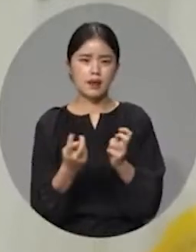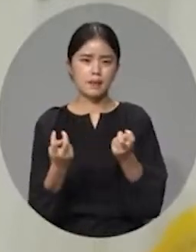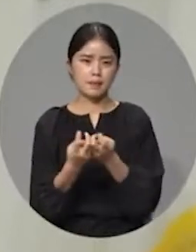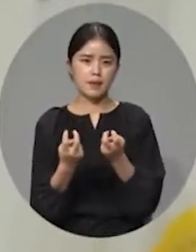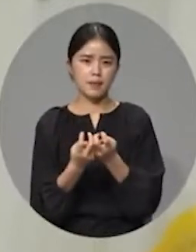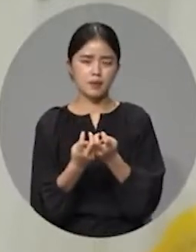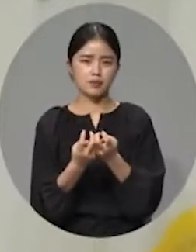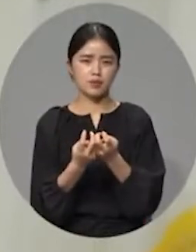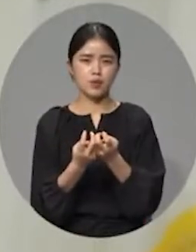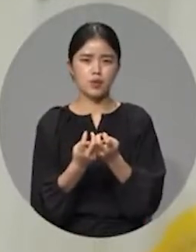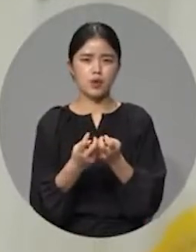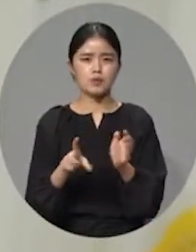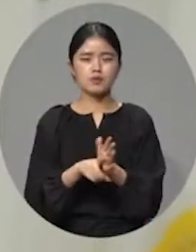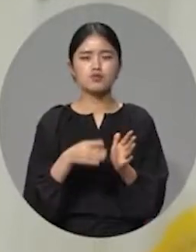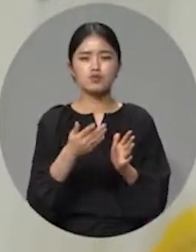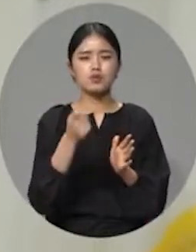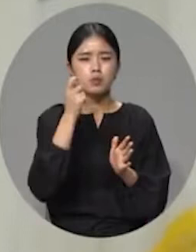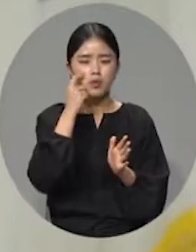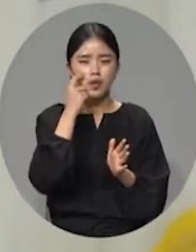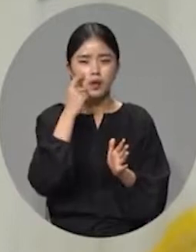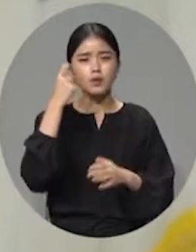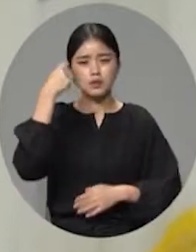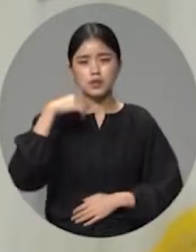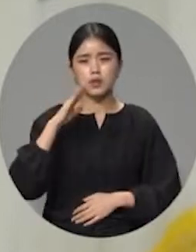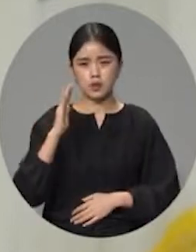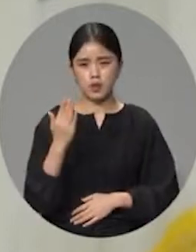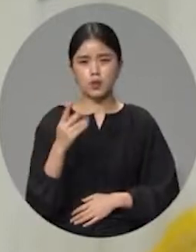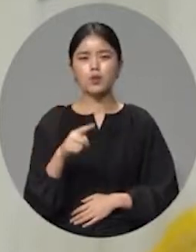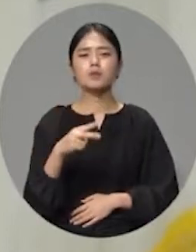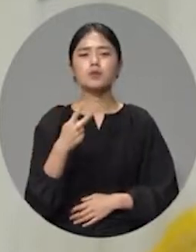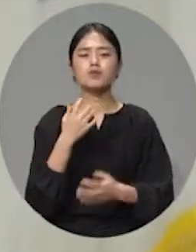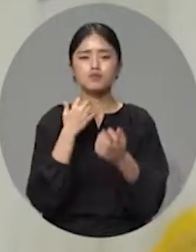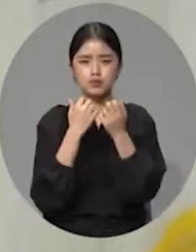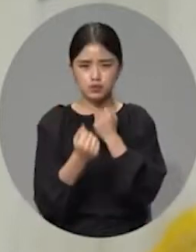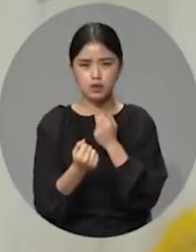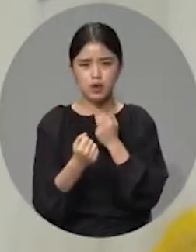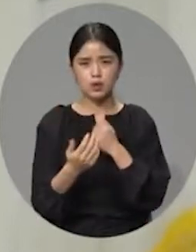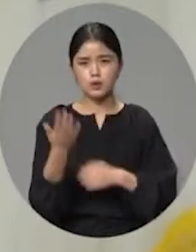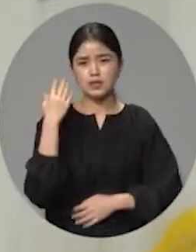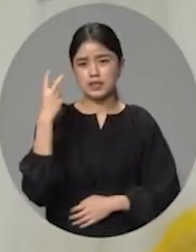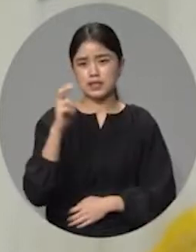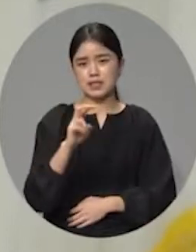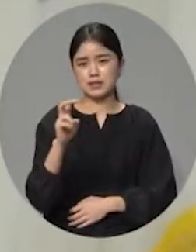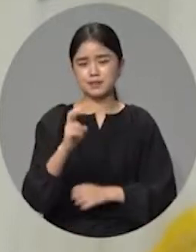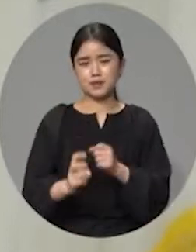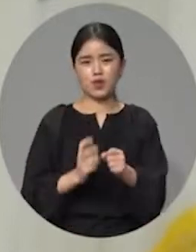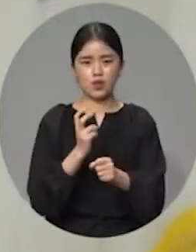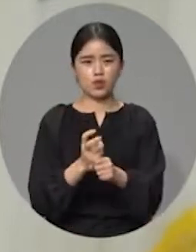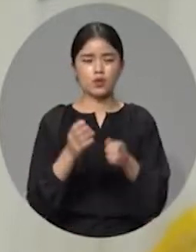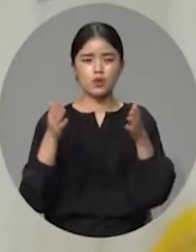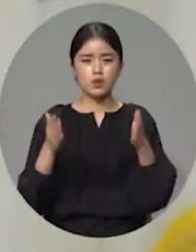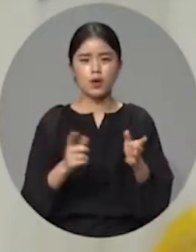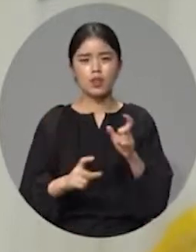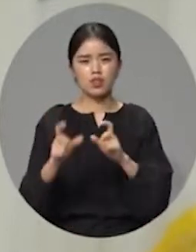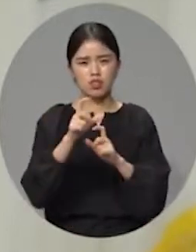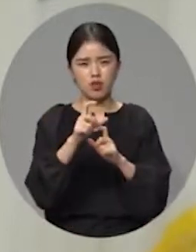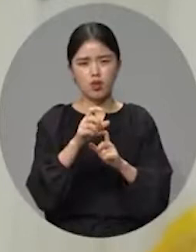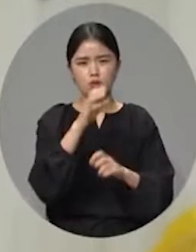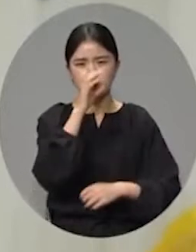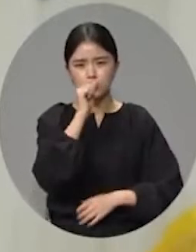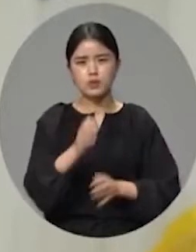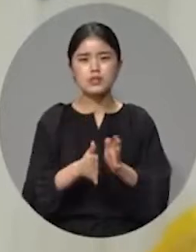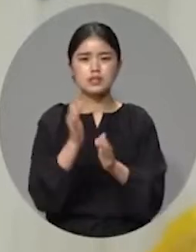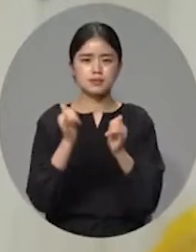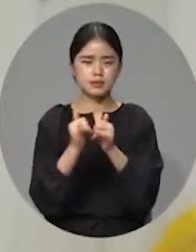잡지 못했다. 이것을 절감하고요. 그럼에도 불구하고 지난 20년 동안 더 나은 시민의 삶을